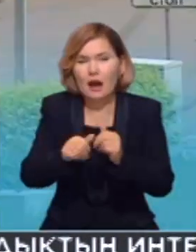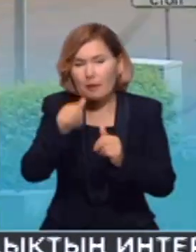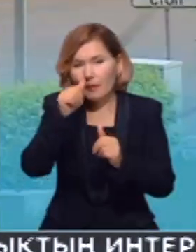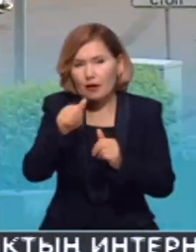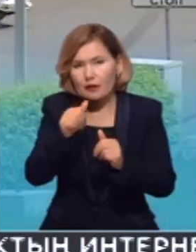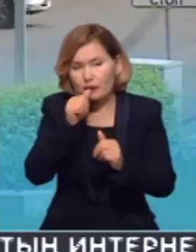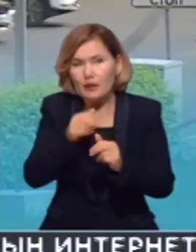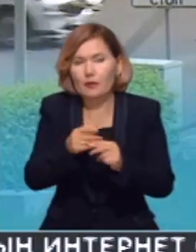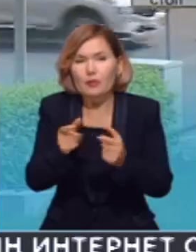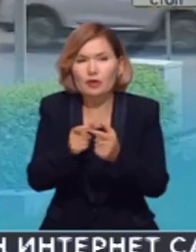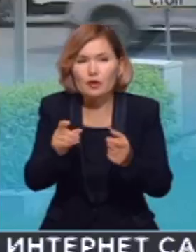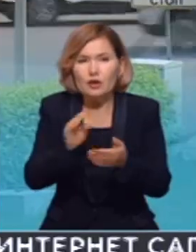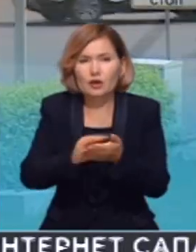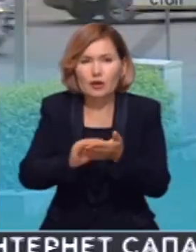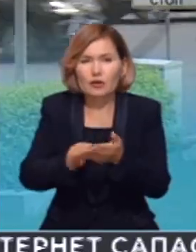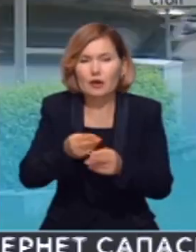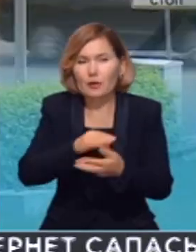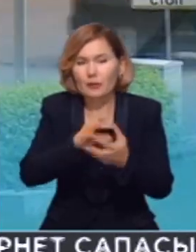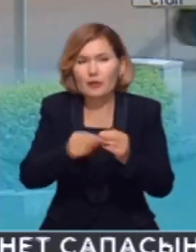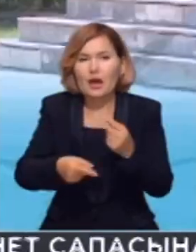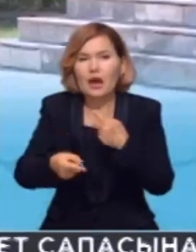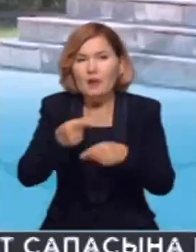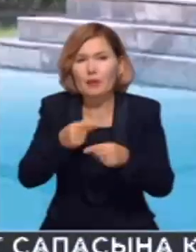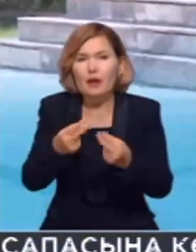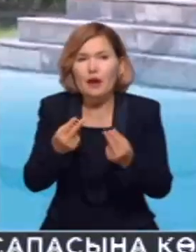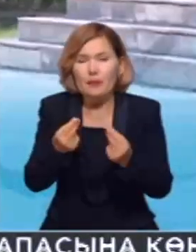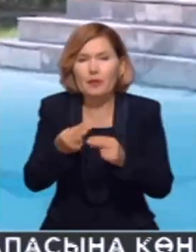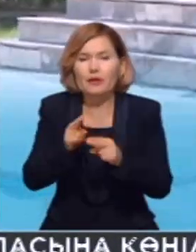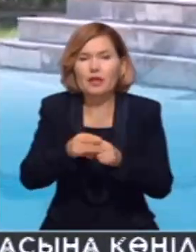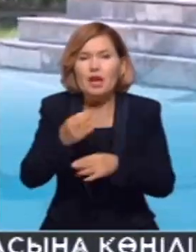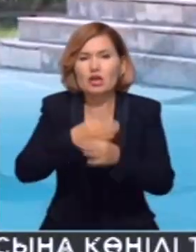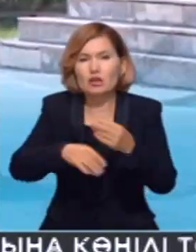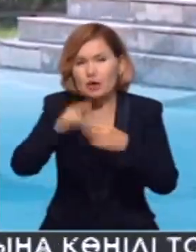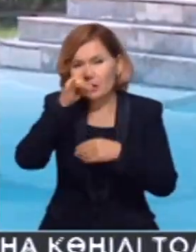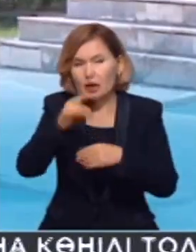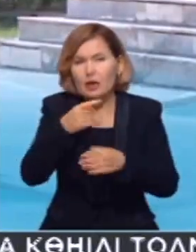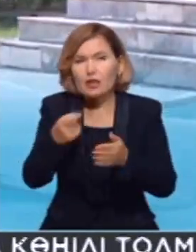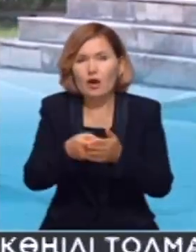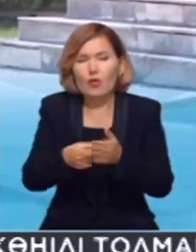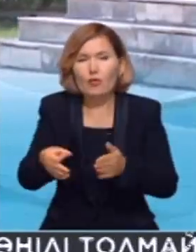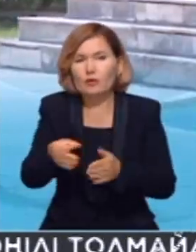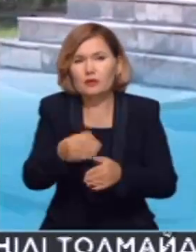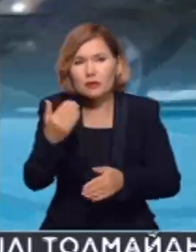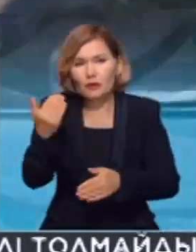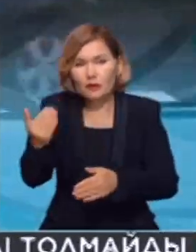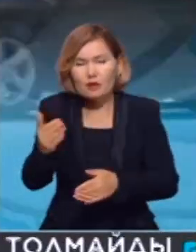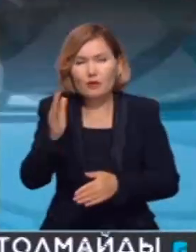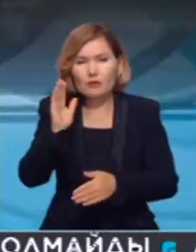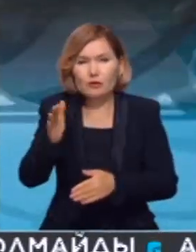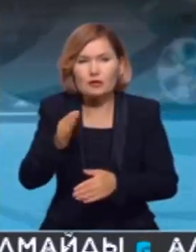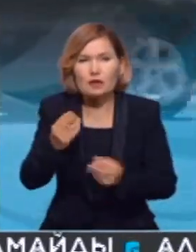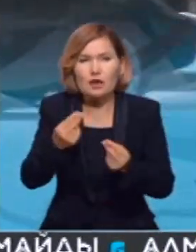сайынғы түбіртекте жазылып отырады. Қайтарылған ақшаның көп бөлігі Шығыс Қазақстан мен Қарағанды облысына тиесілі.